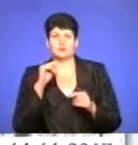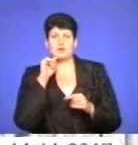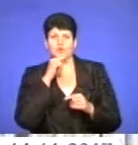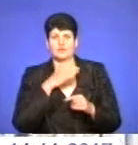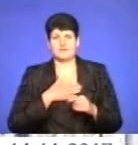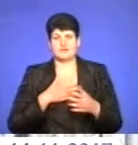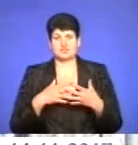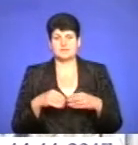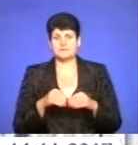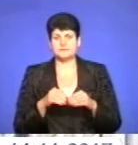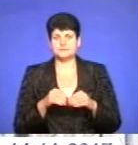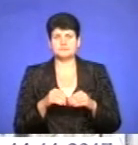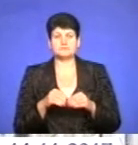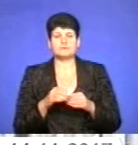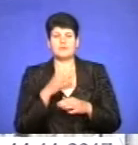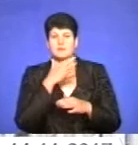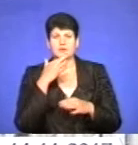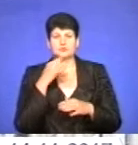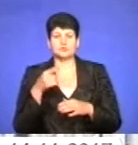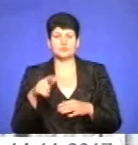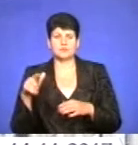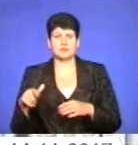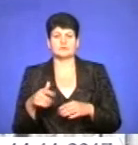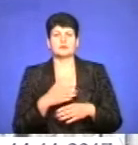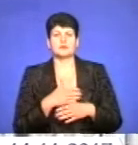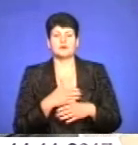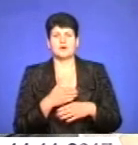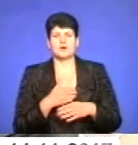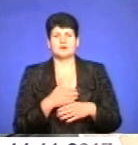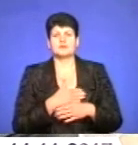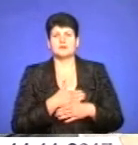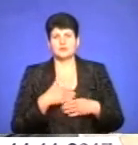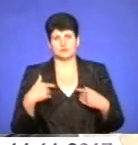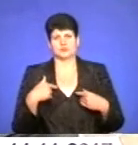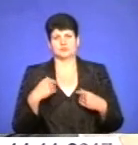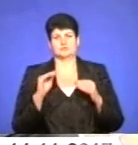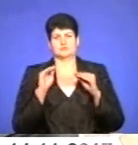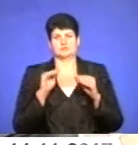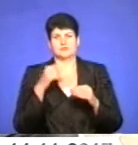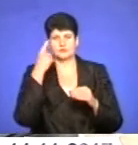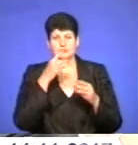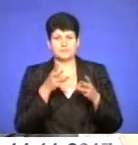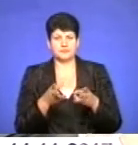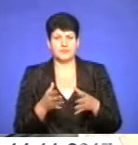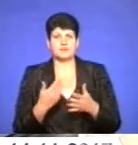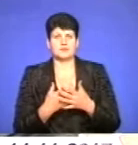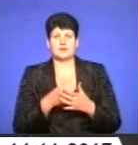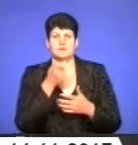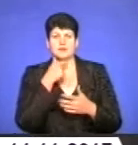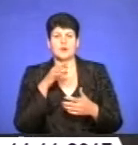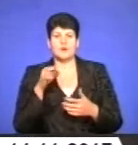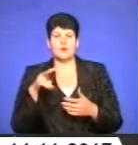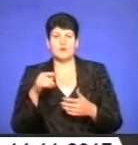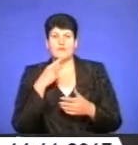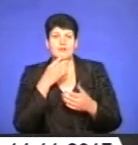сім'ї. Однак далеко не всі тернополяни хочуть скористатися можливістю встановлення автономного опалення. До прикладу, пані Ольга каже,